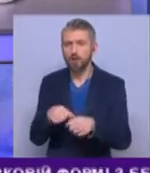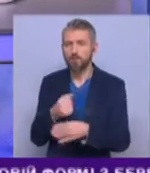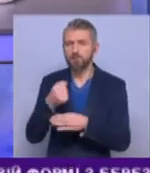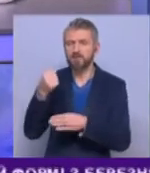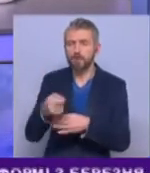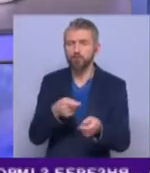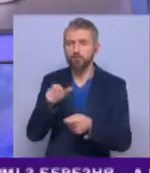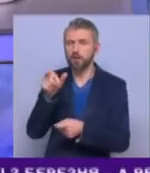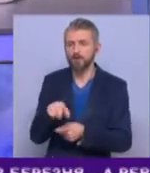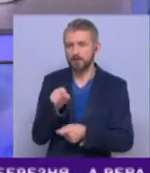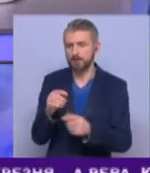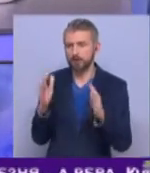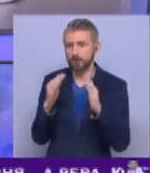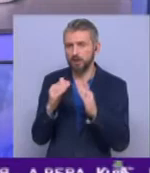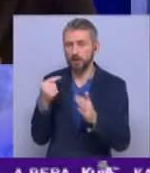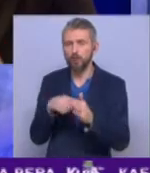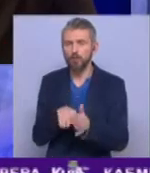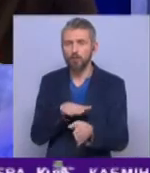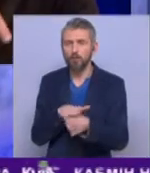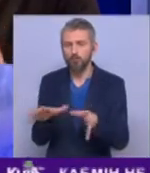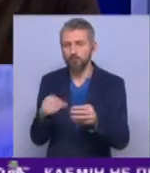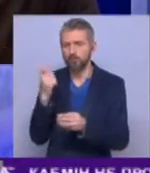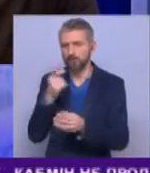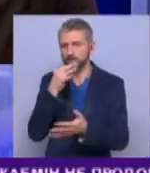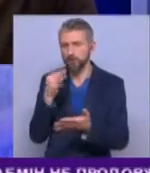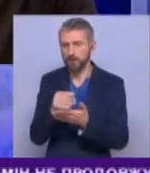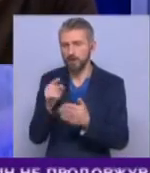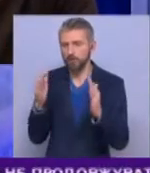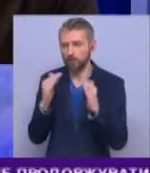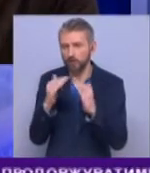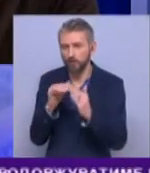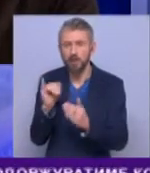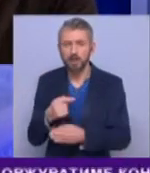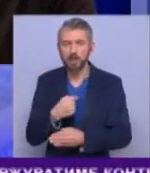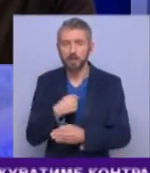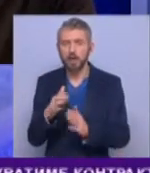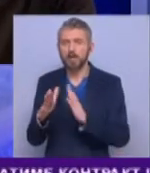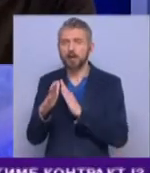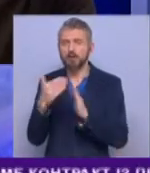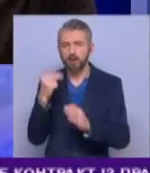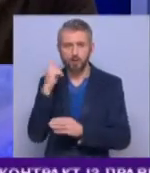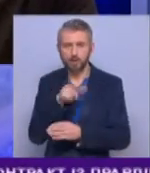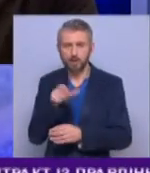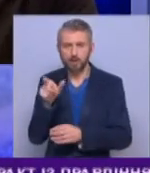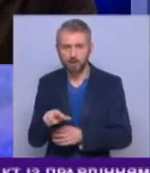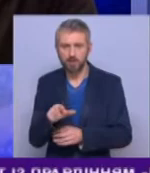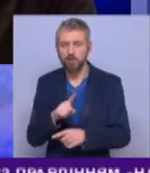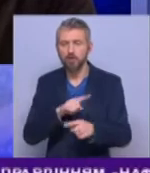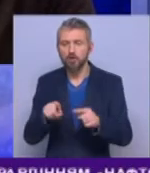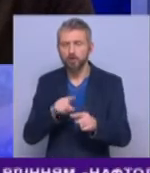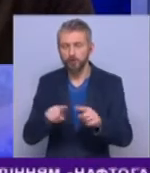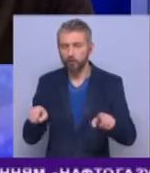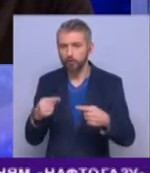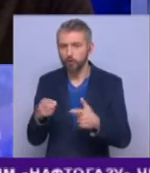призначити управителів на ці будинки. Окей. Тобто повністю співвласники відповідальні за ці будинки. І я закликаю киян швидко